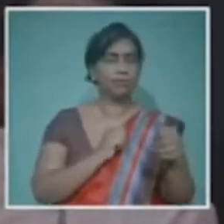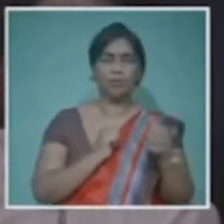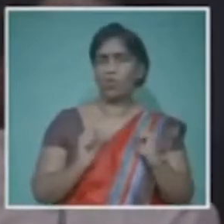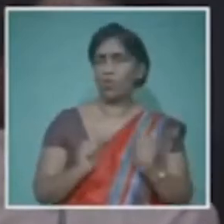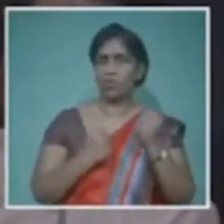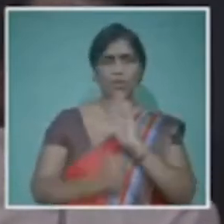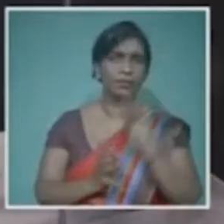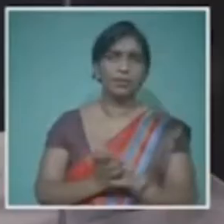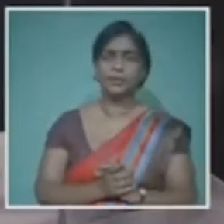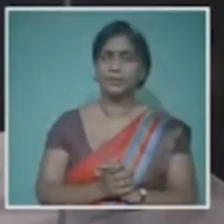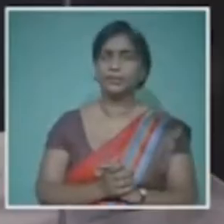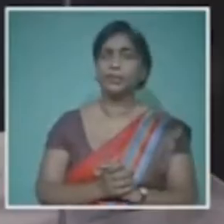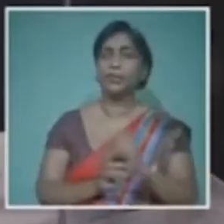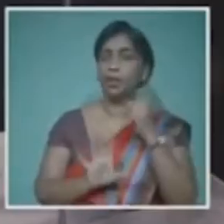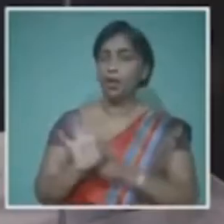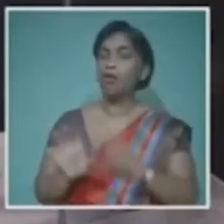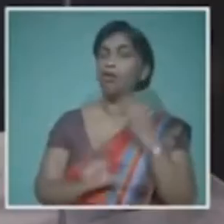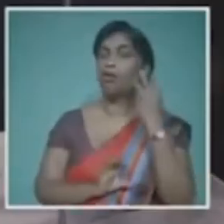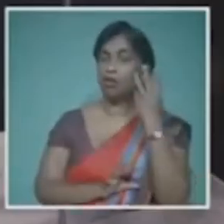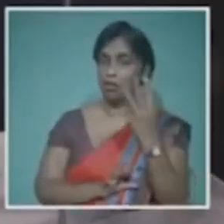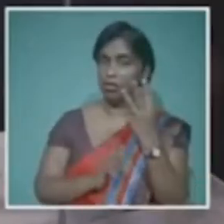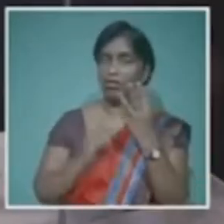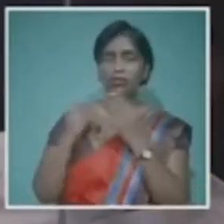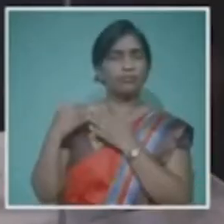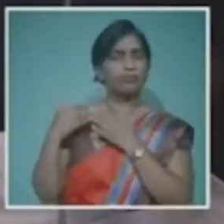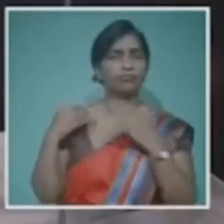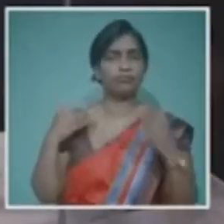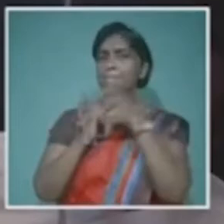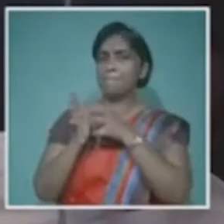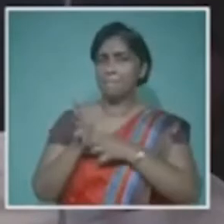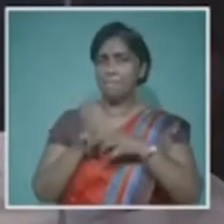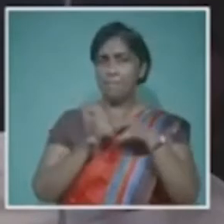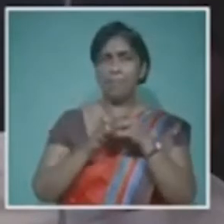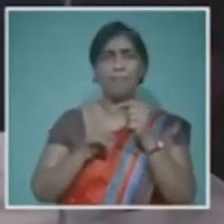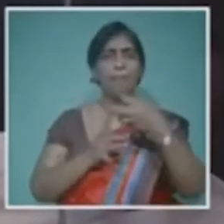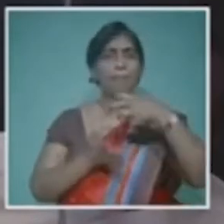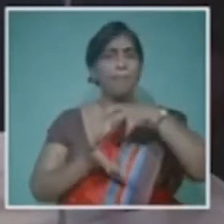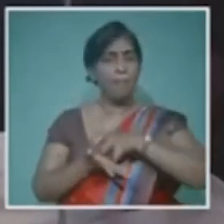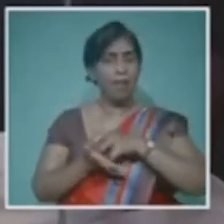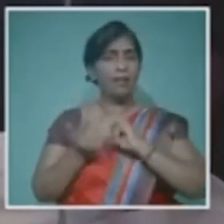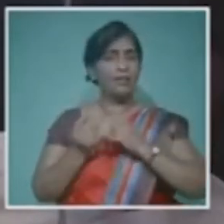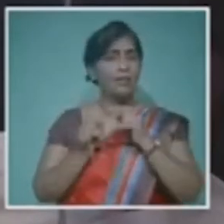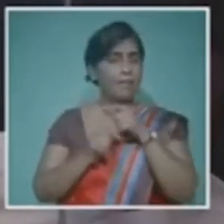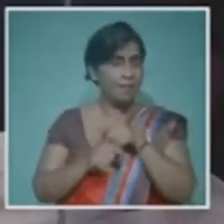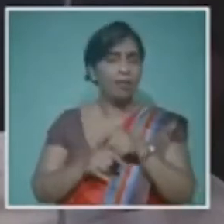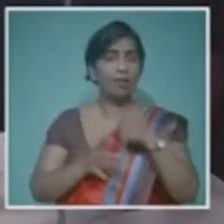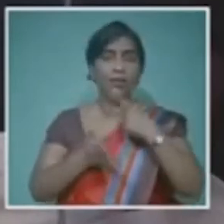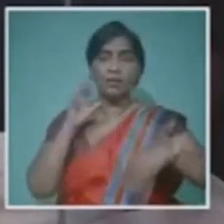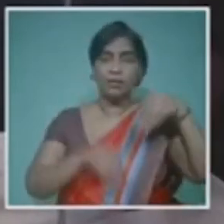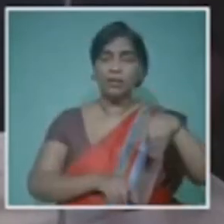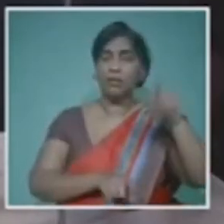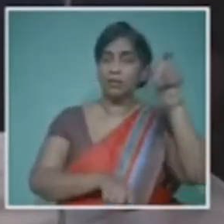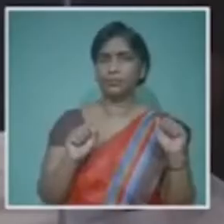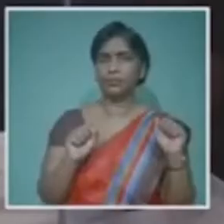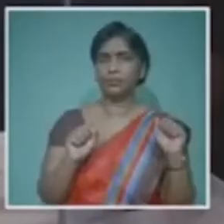උත්සාහ දරන්න එපා කියලා. අවුරුදු 3කට ආසන්න කාලයක් සමහර පළාත්වල පළාත් සභාවල ජනතා ඡන්දයෙන් පත්වෙච්ච